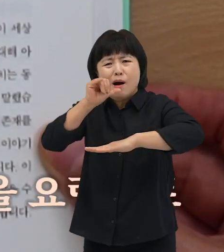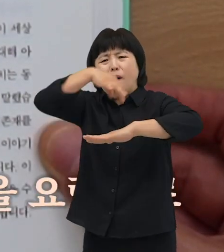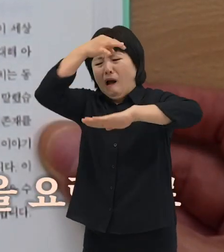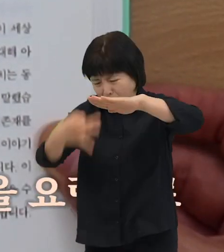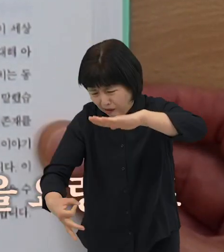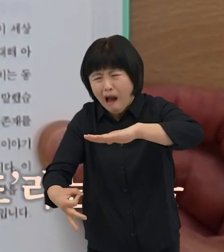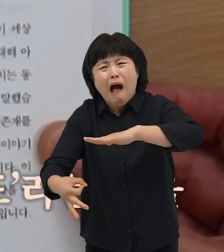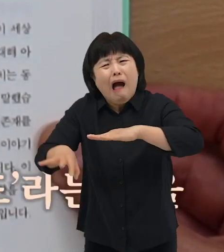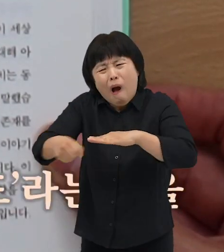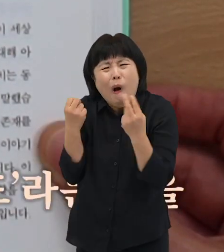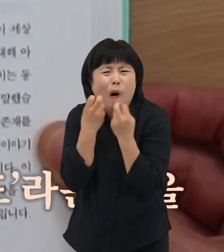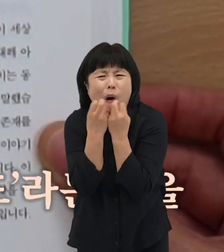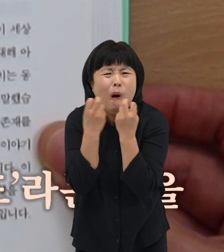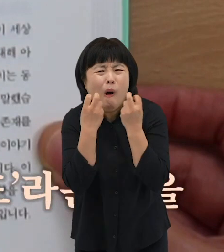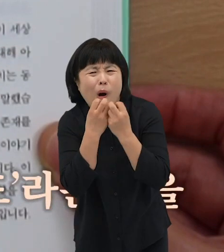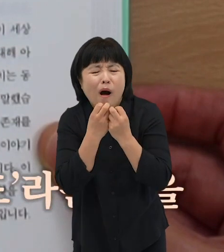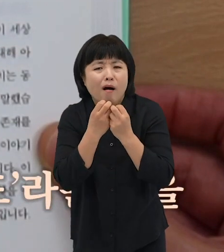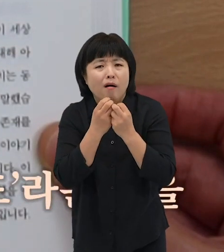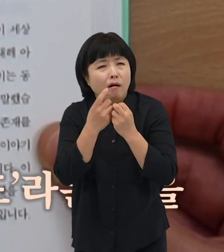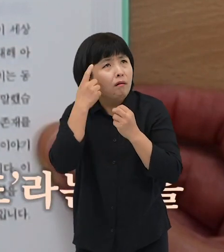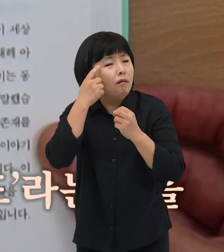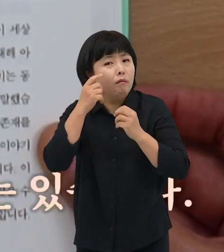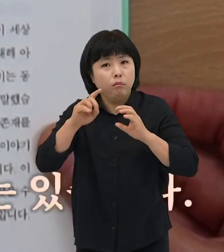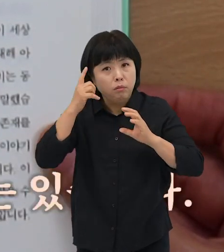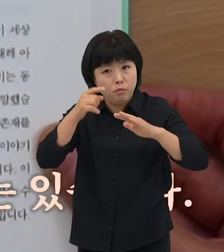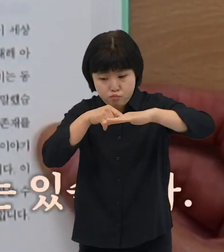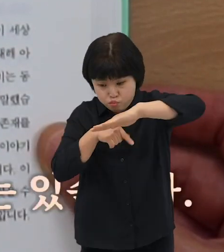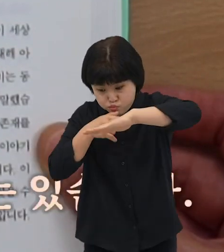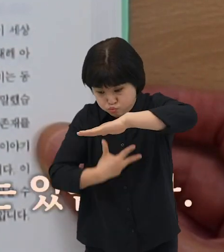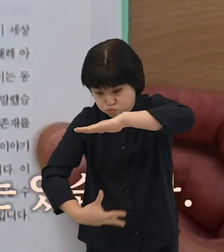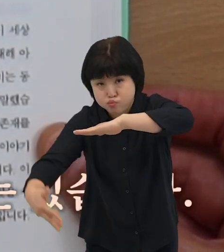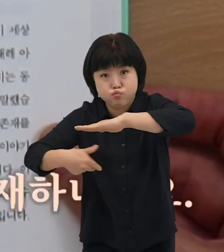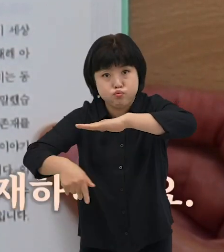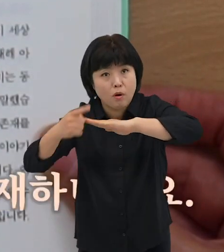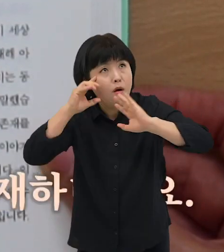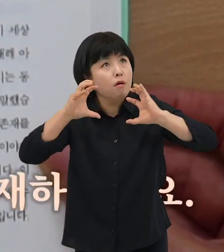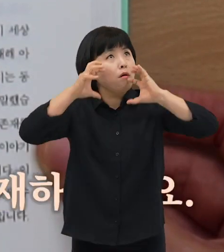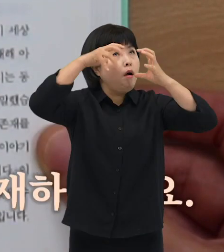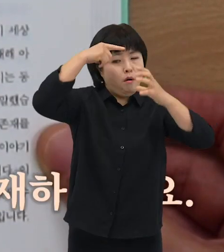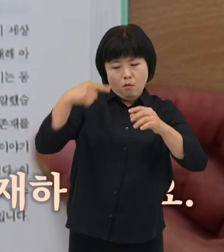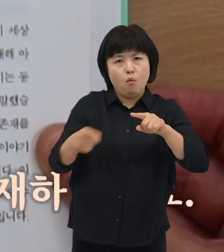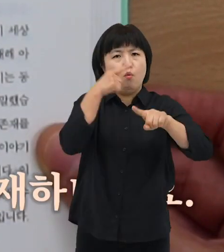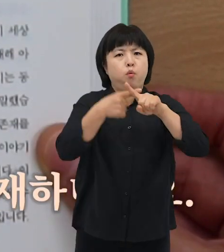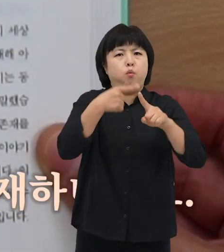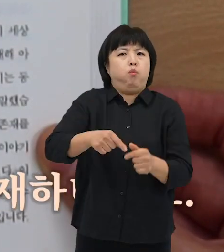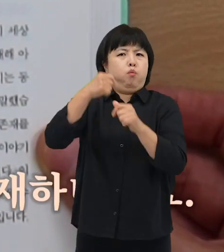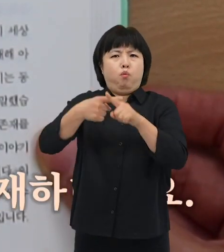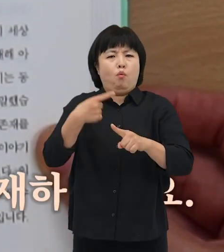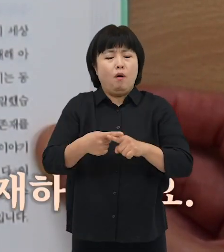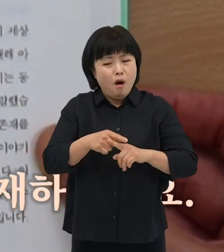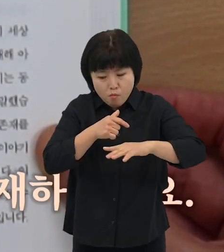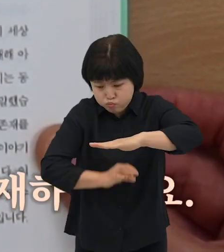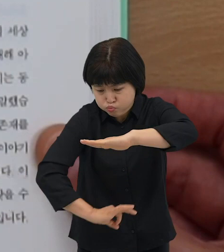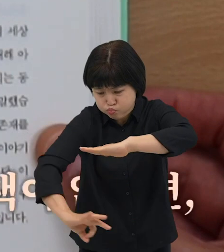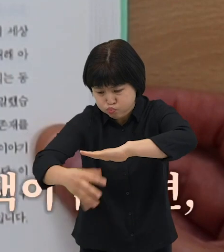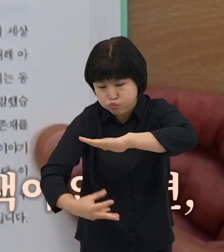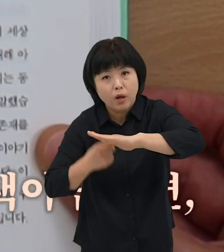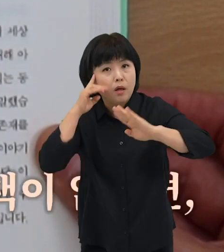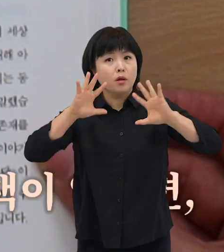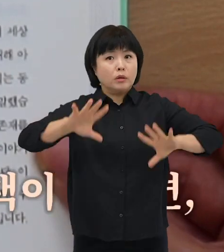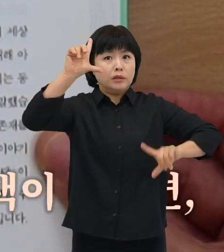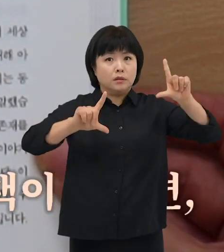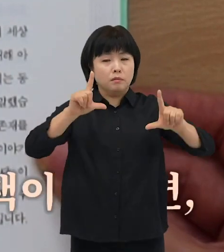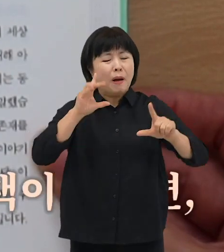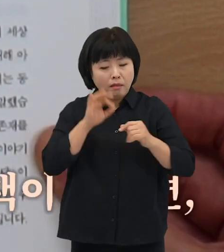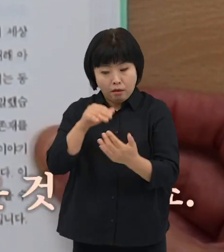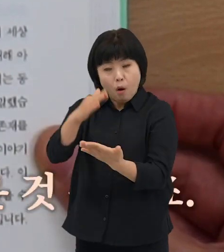찾을 요량으로 전 세계의 하수도 지도라는 책을 구할 수 있습니다. 하수도는 현실에 존재하니까요. 만약 그런